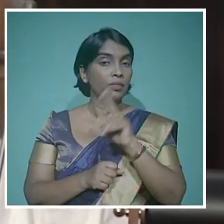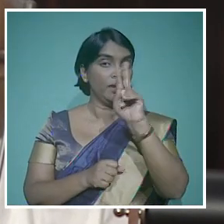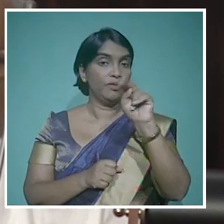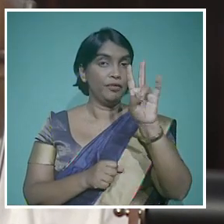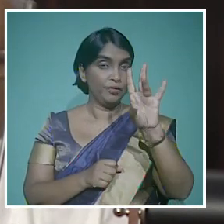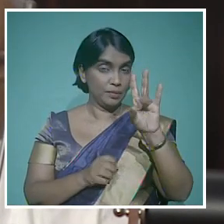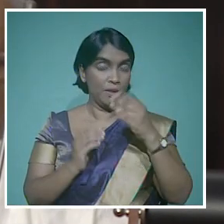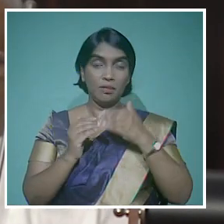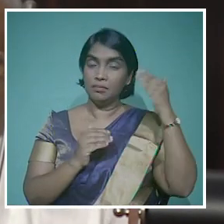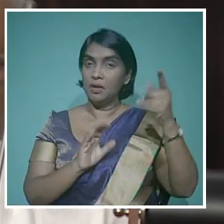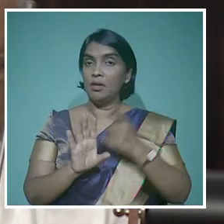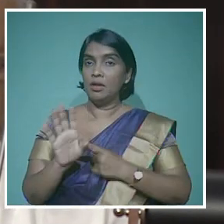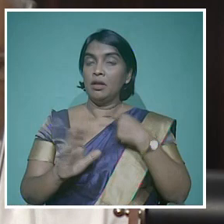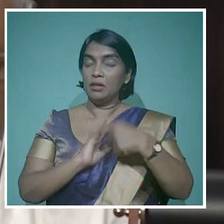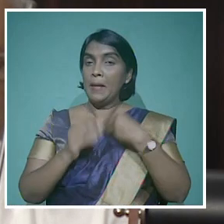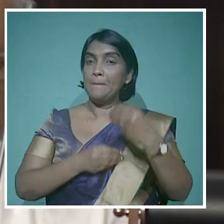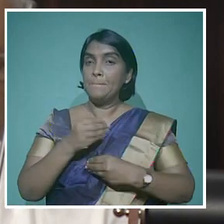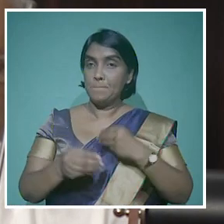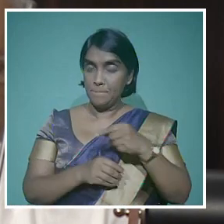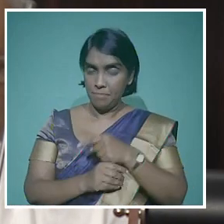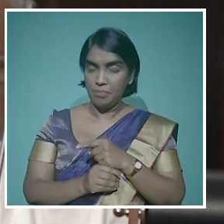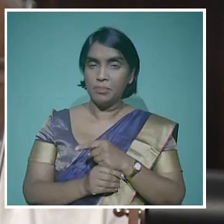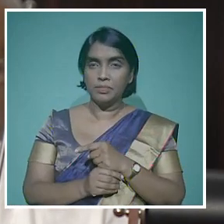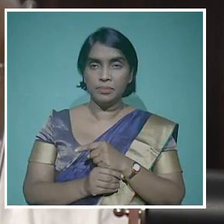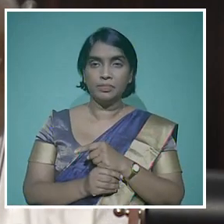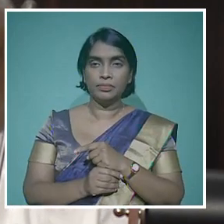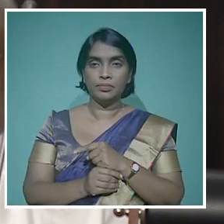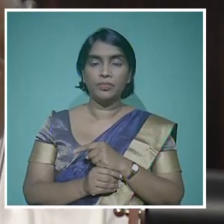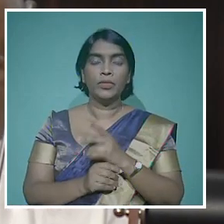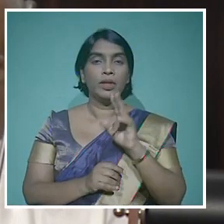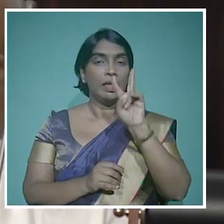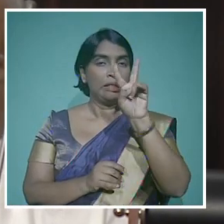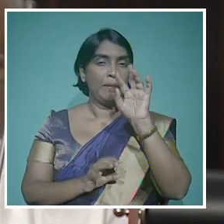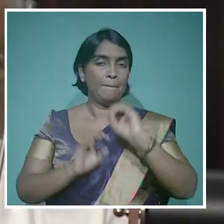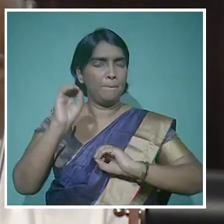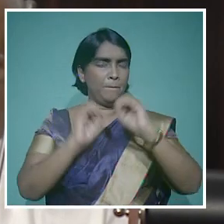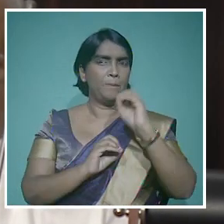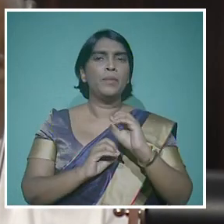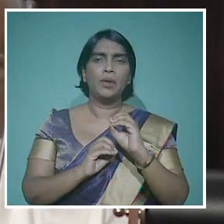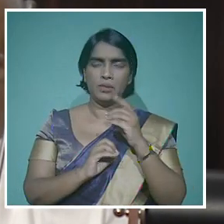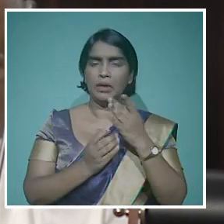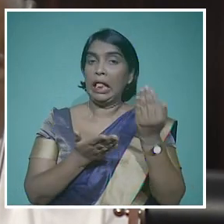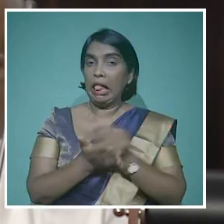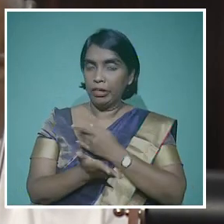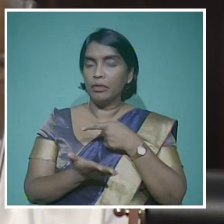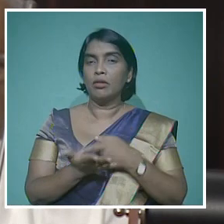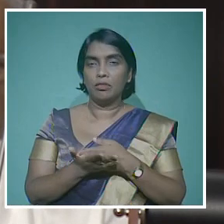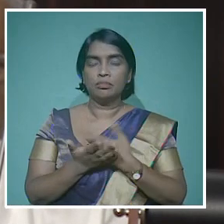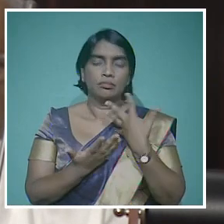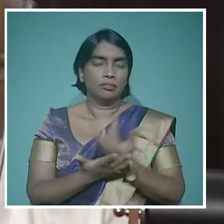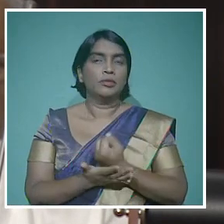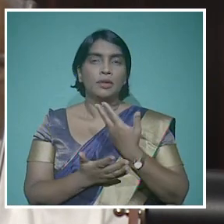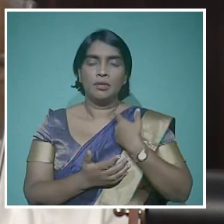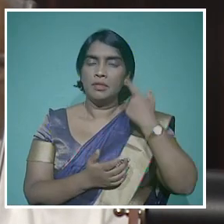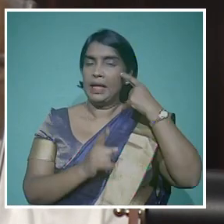2025 වසරේදී දළදේශීය නිෂ්පාදනයෙන් 2%කට වඩා වැඩි ප්‍රාථමික අතිරික්කයක් අත්පත් කර